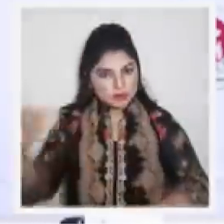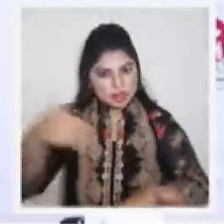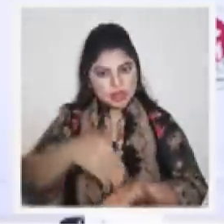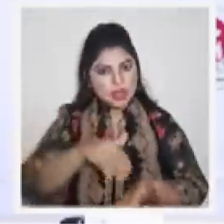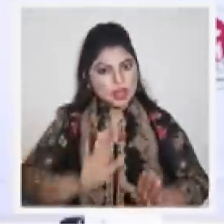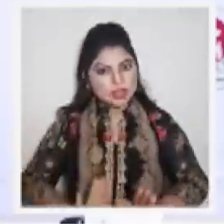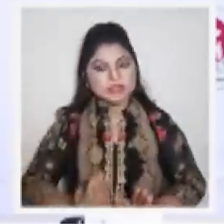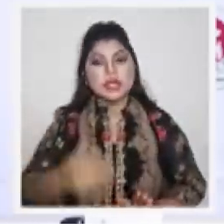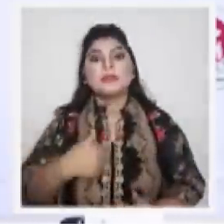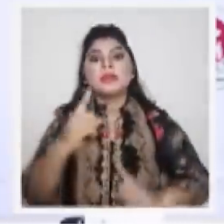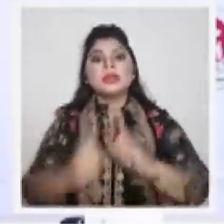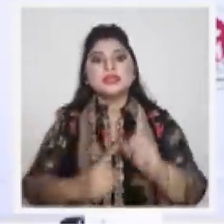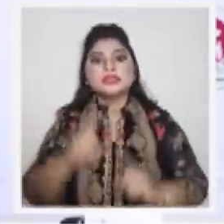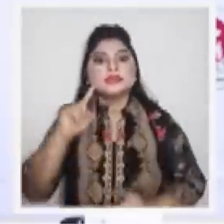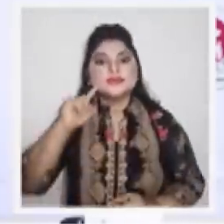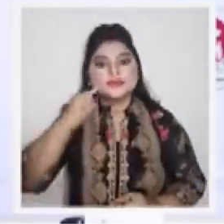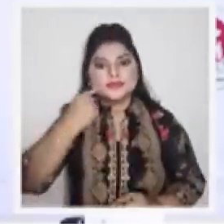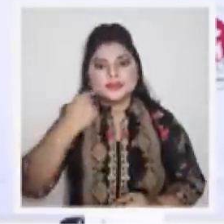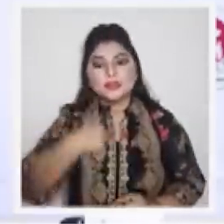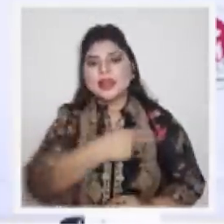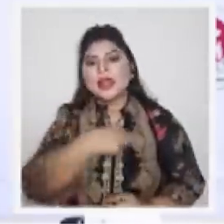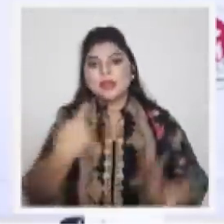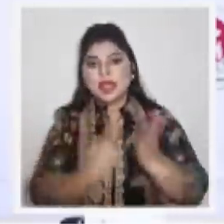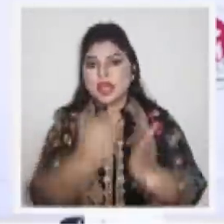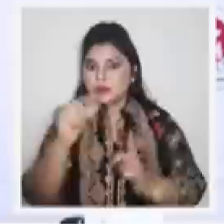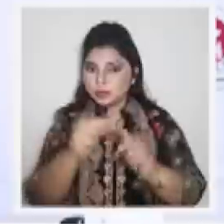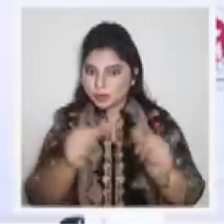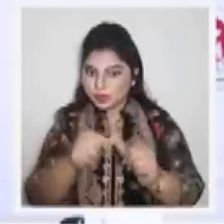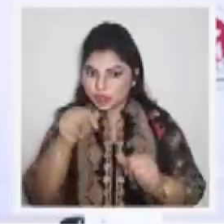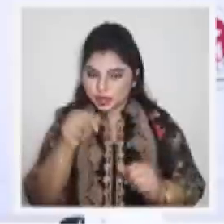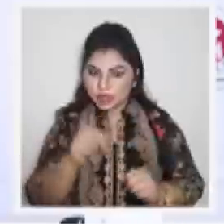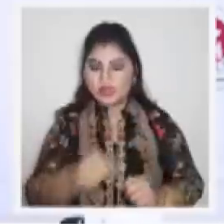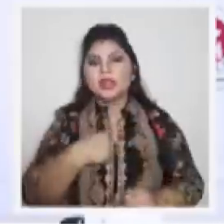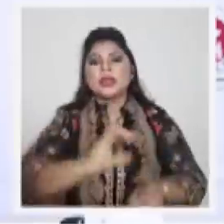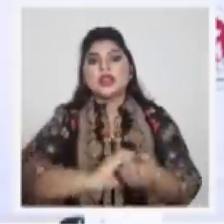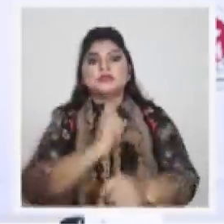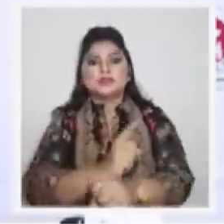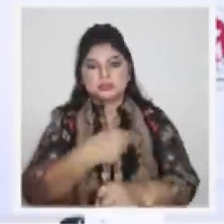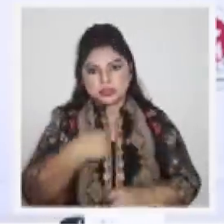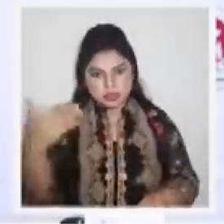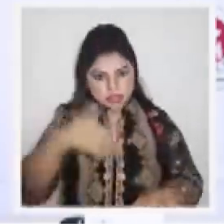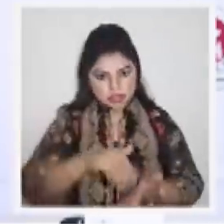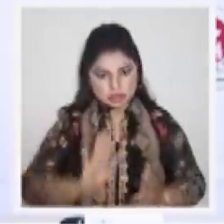মতো আপনাদের সামনে দৈনিক স্বাস্থ্য বুলেটিন কোভিড-19 নিয়ে উপস্থিত হয়েছি।